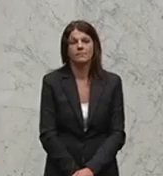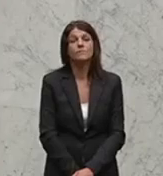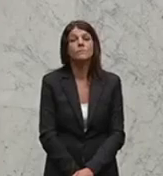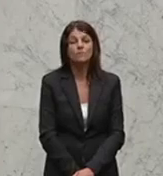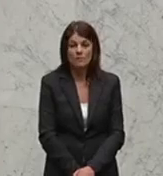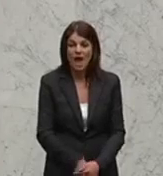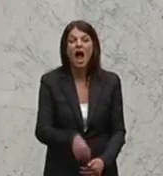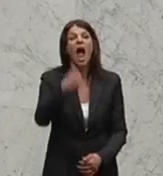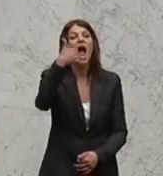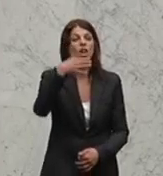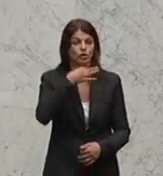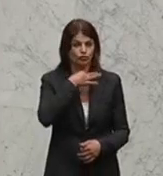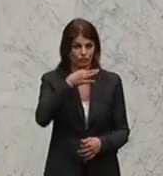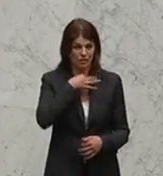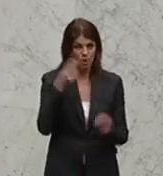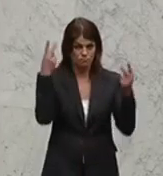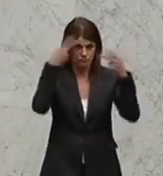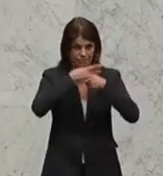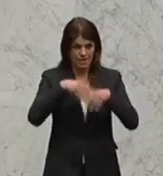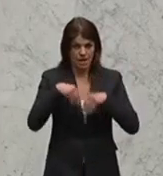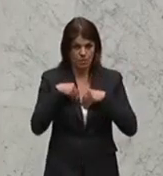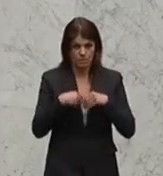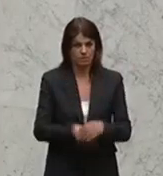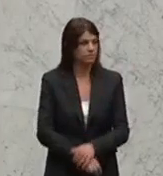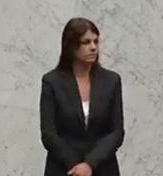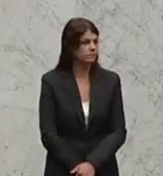Das ist einstimmig angenommen.